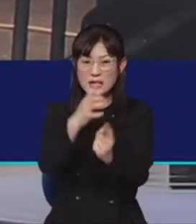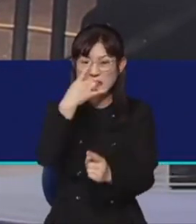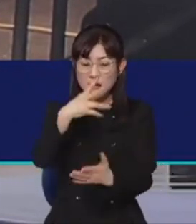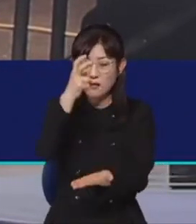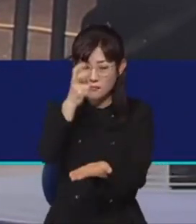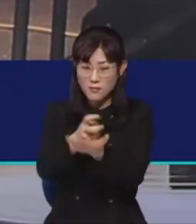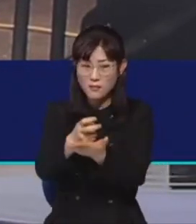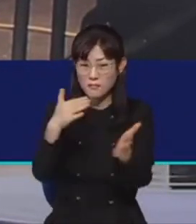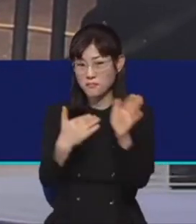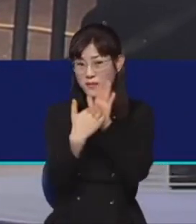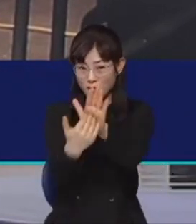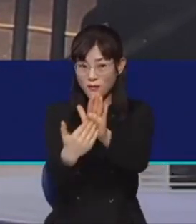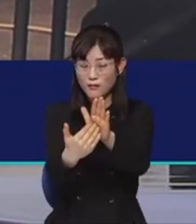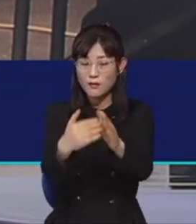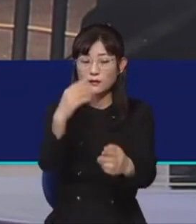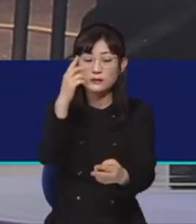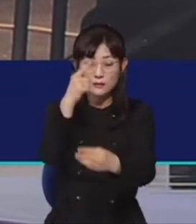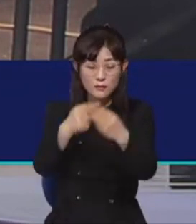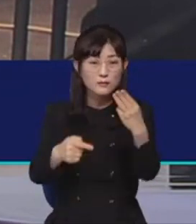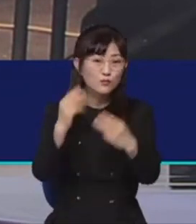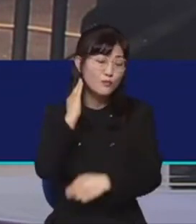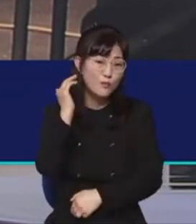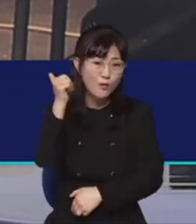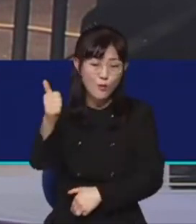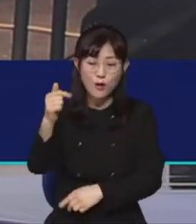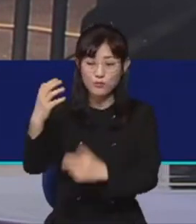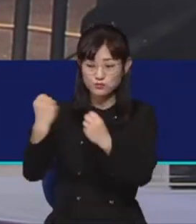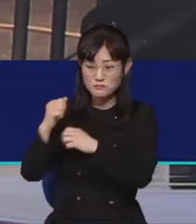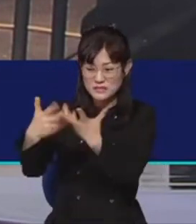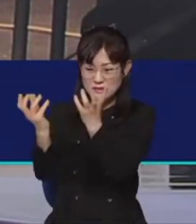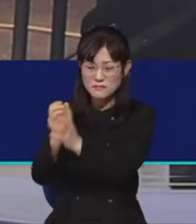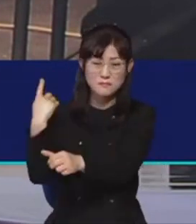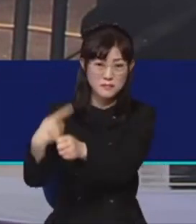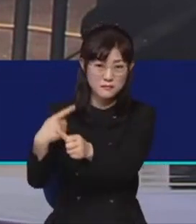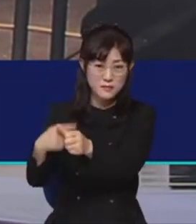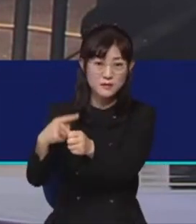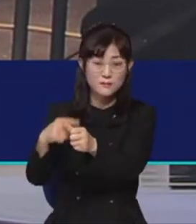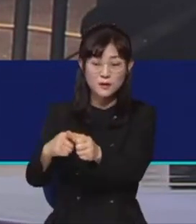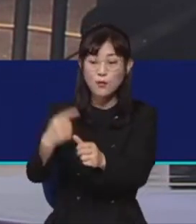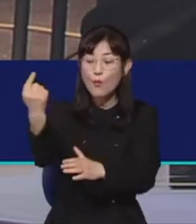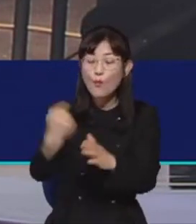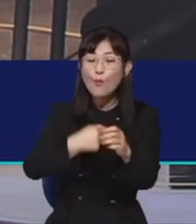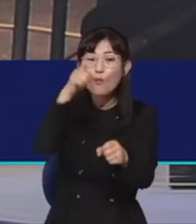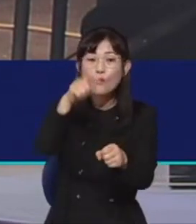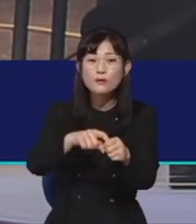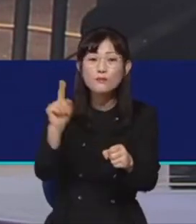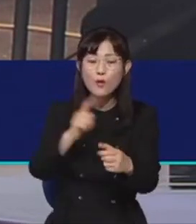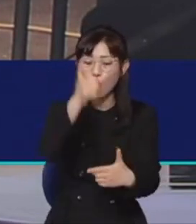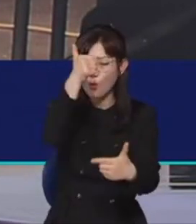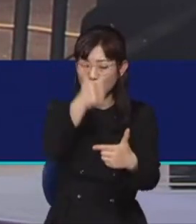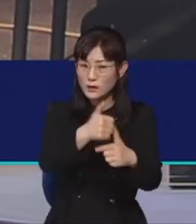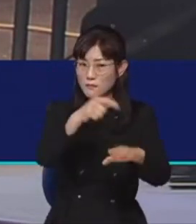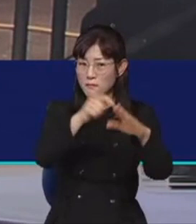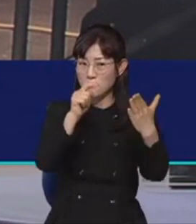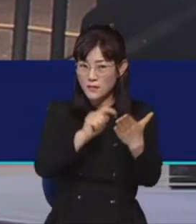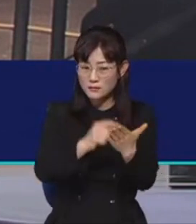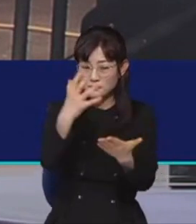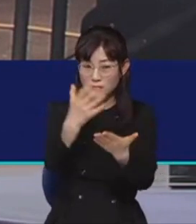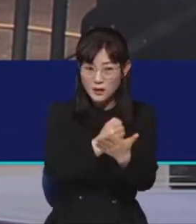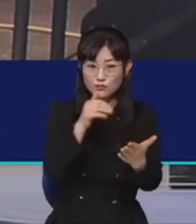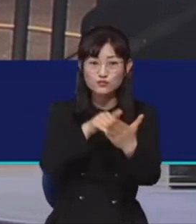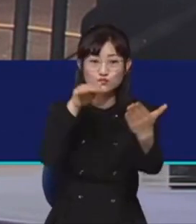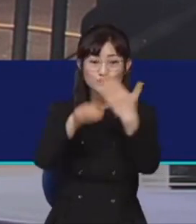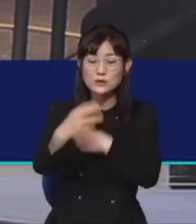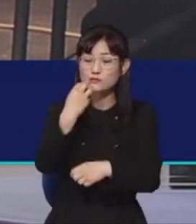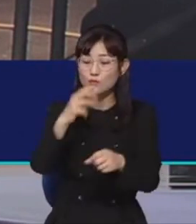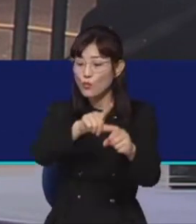행사한 윤 대통령과 국민의힘을 강하게 비판했습니다. 이번 방문은 민주당의 핵심 기반인 호남의 민심을 디딤돌로 삼아